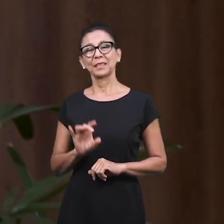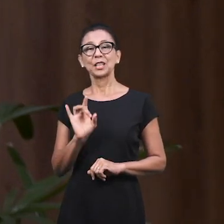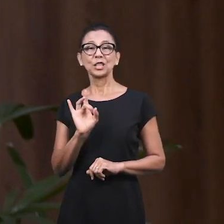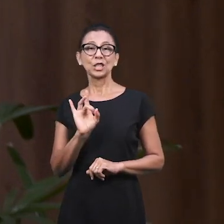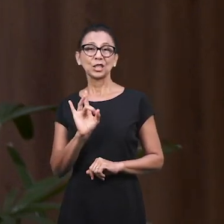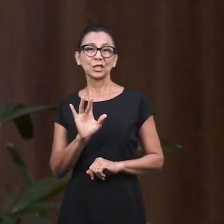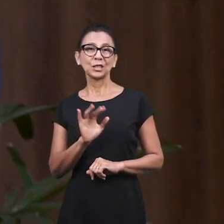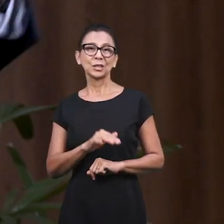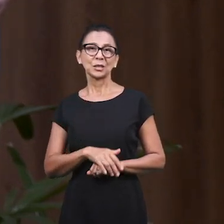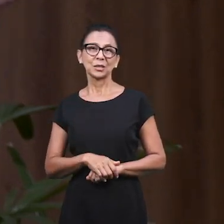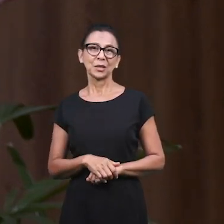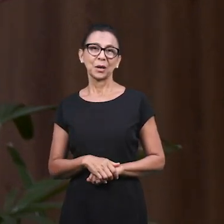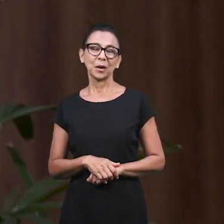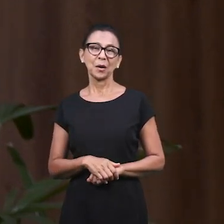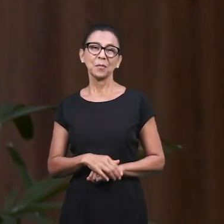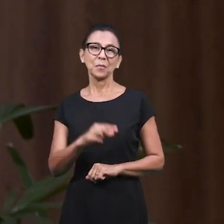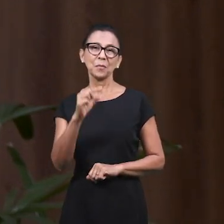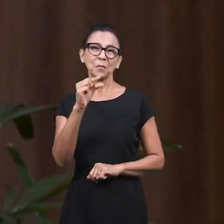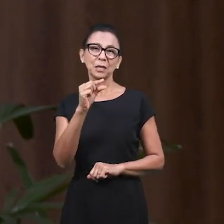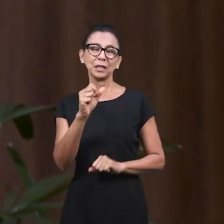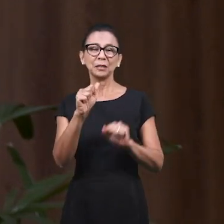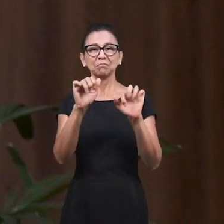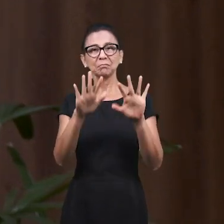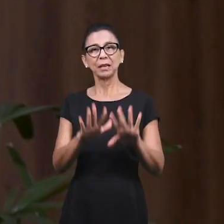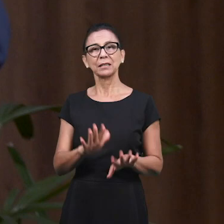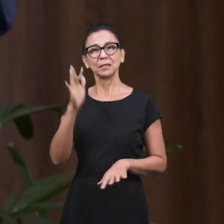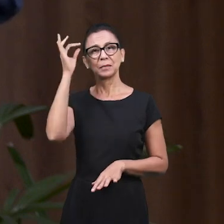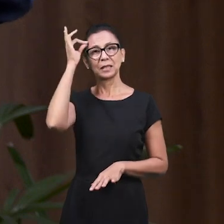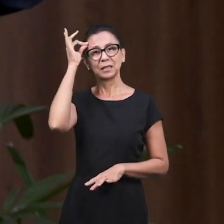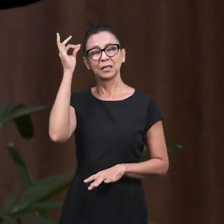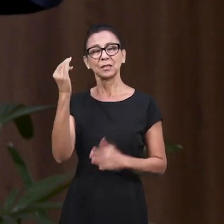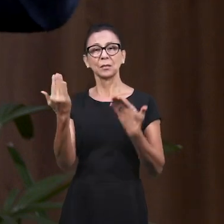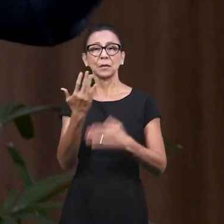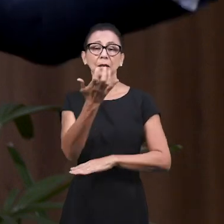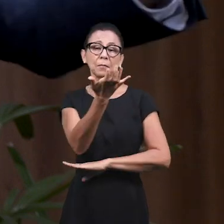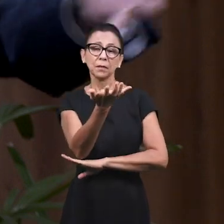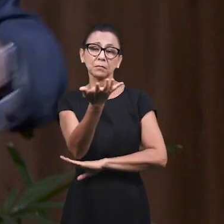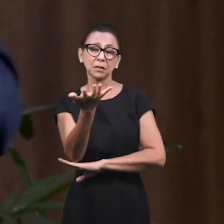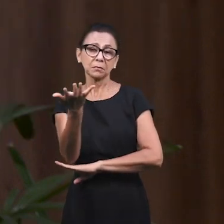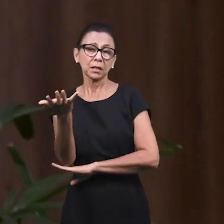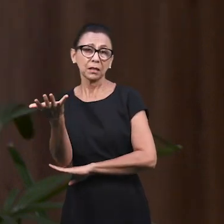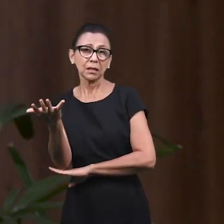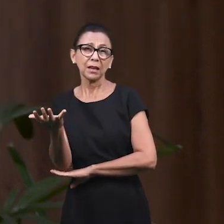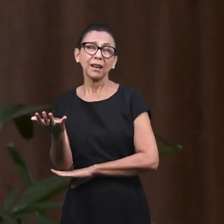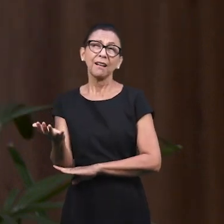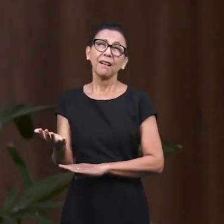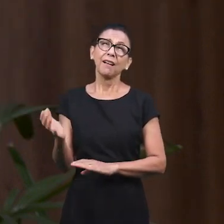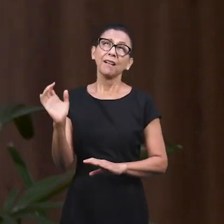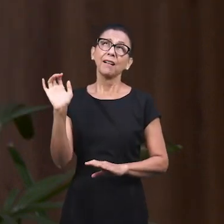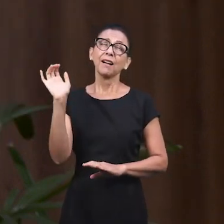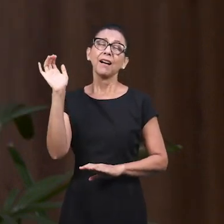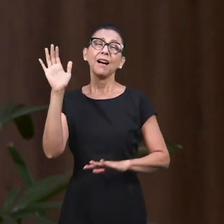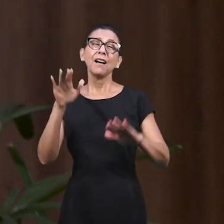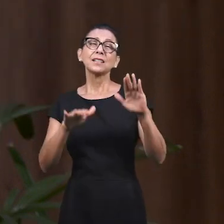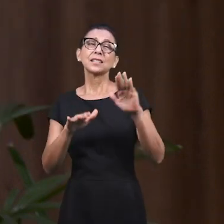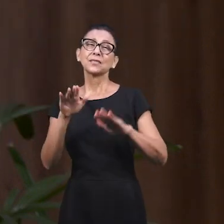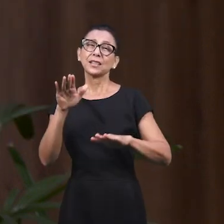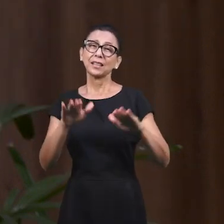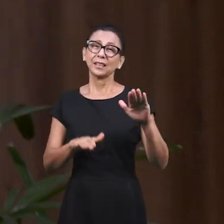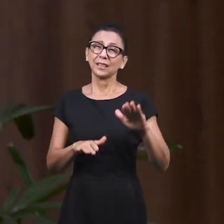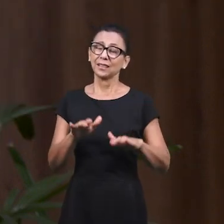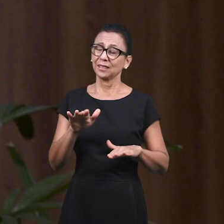un aumône spirituel. Ce sont des bénéfices occasionnels, éventuels et